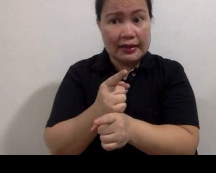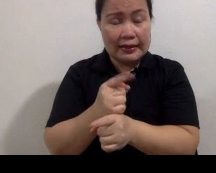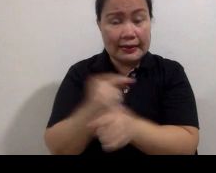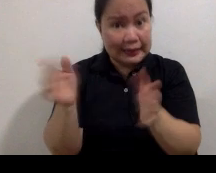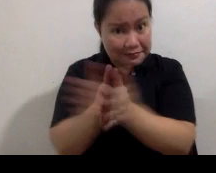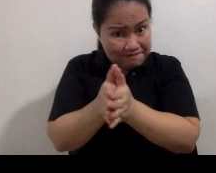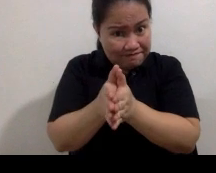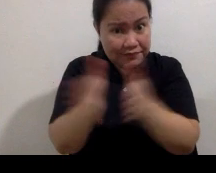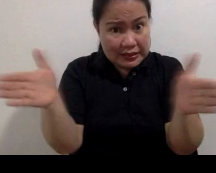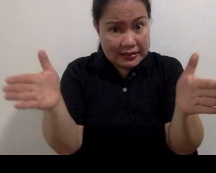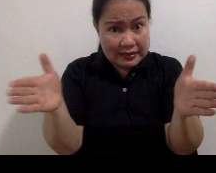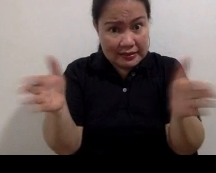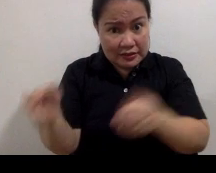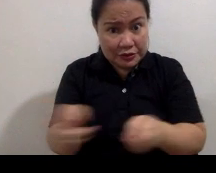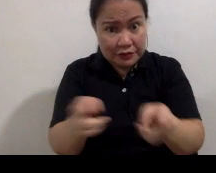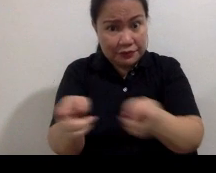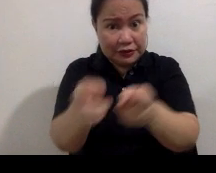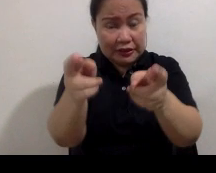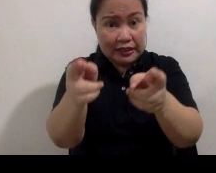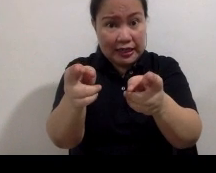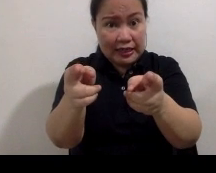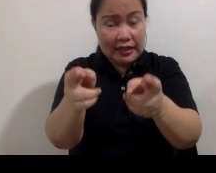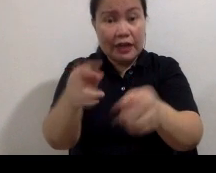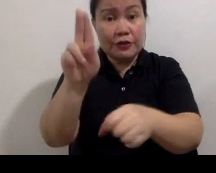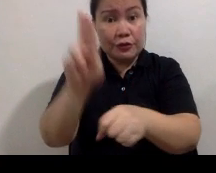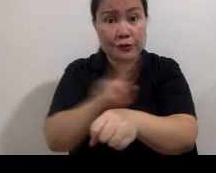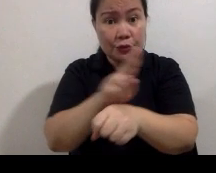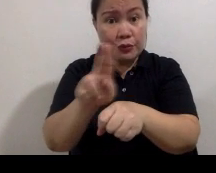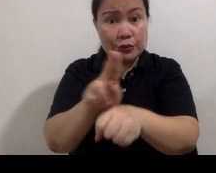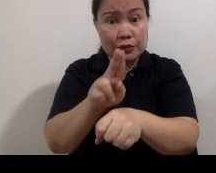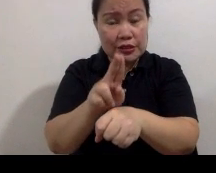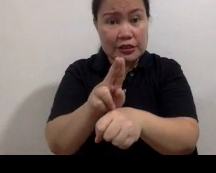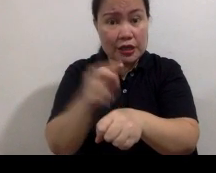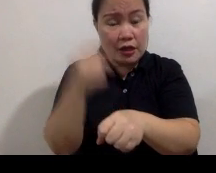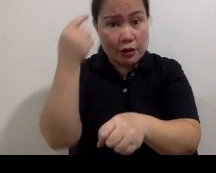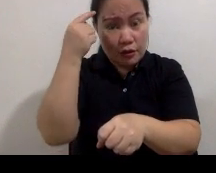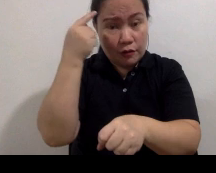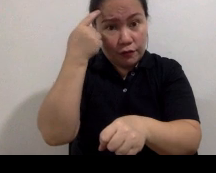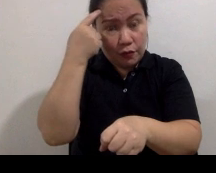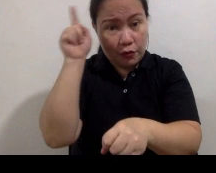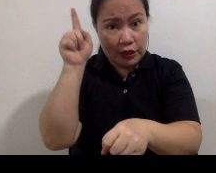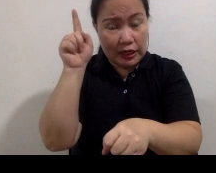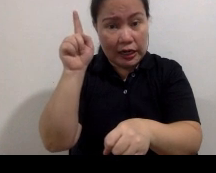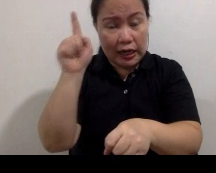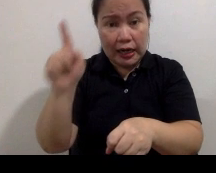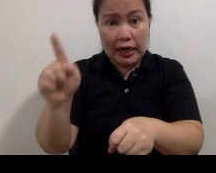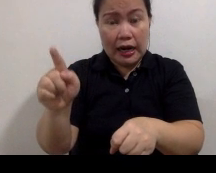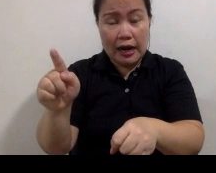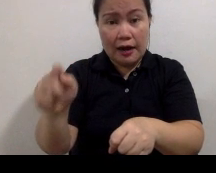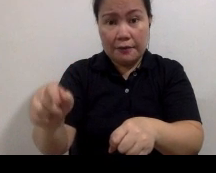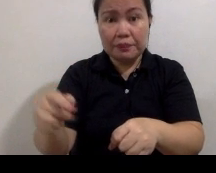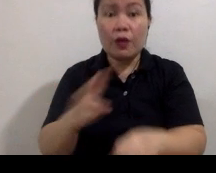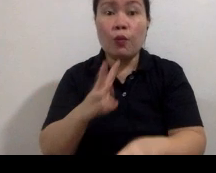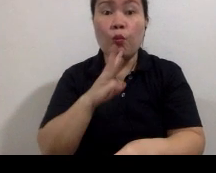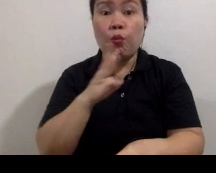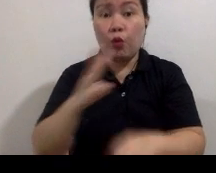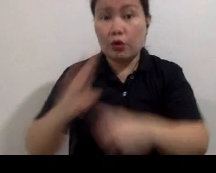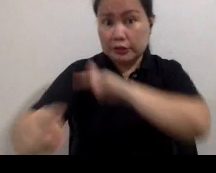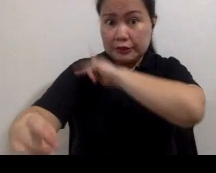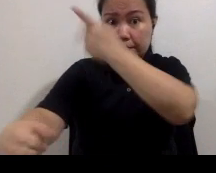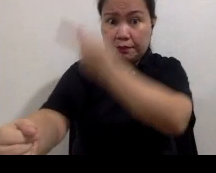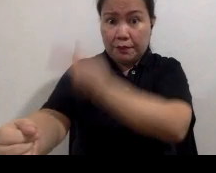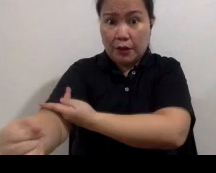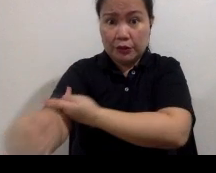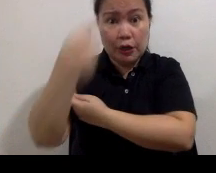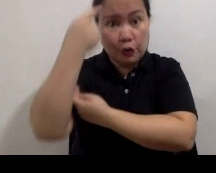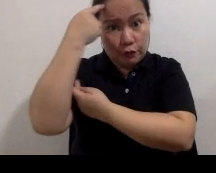Correct. Ang mga naglalakihang ilog ay yung iba ay ginagawa nilang pinagkukunan ng hydroelectric power na siya